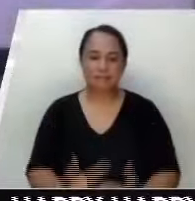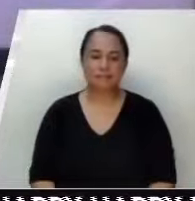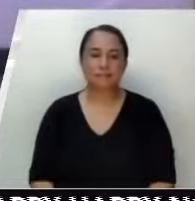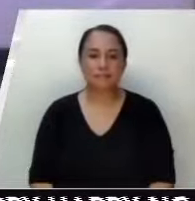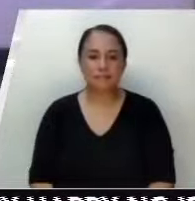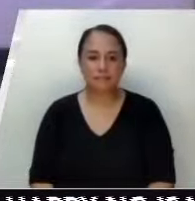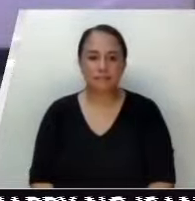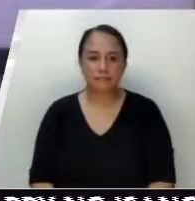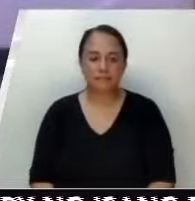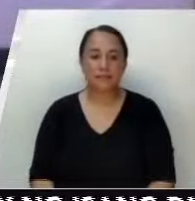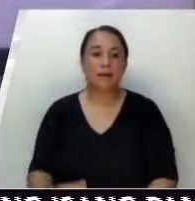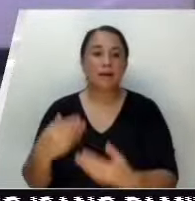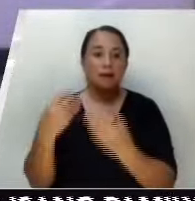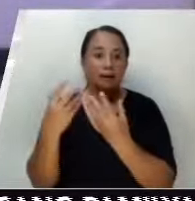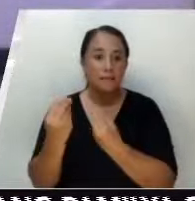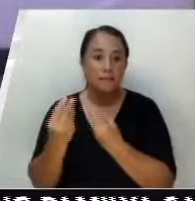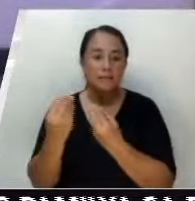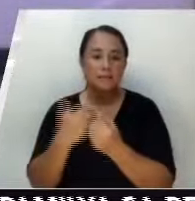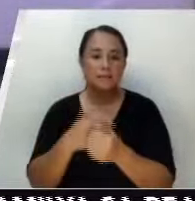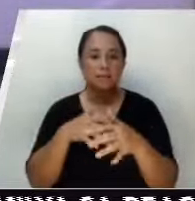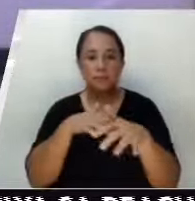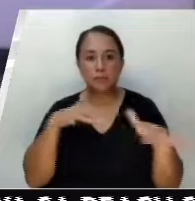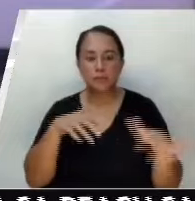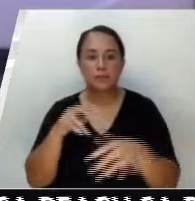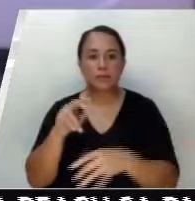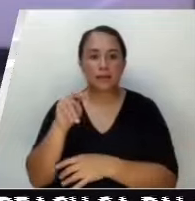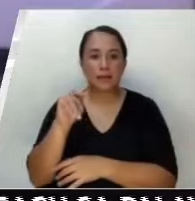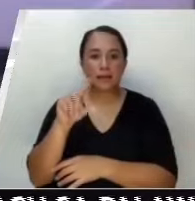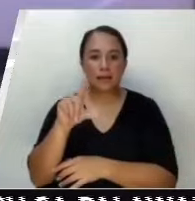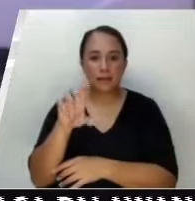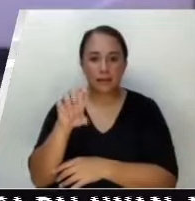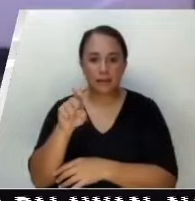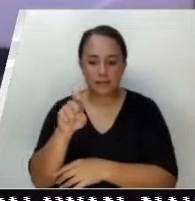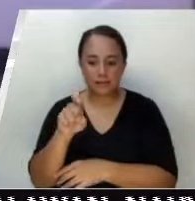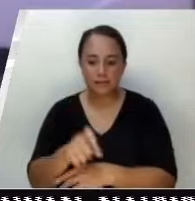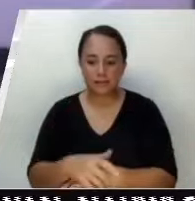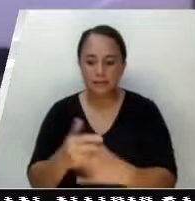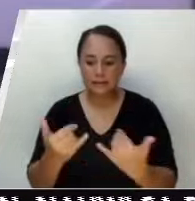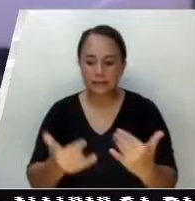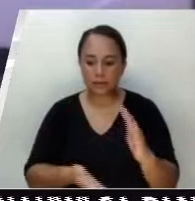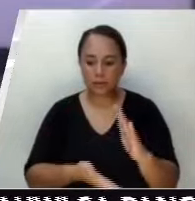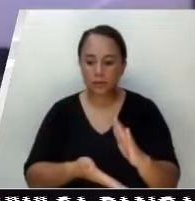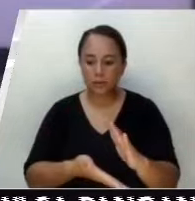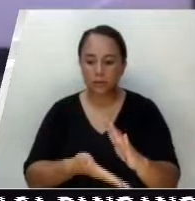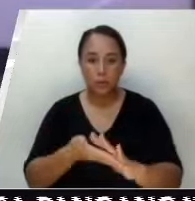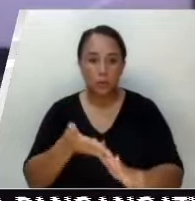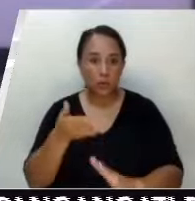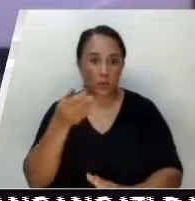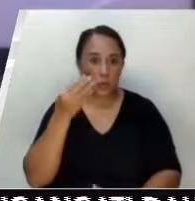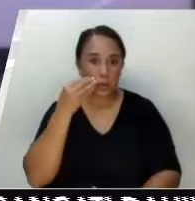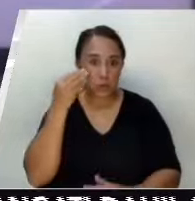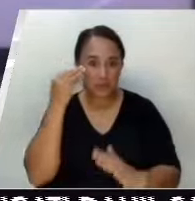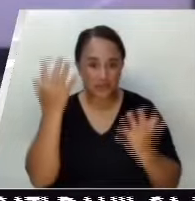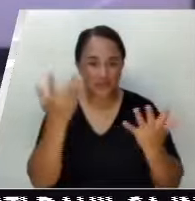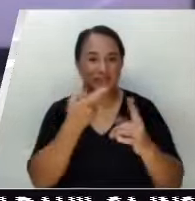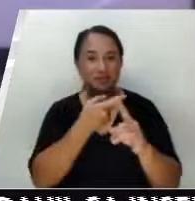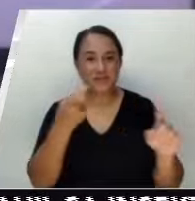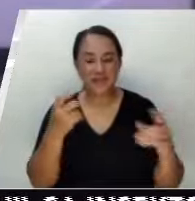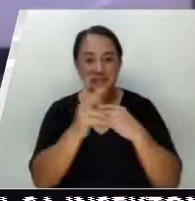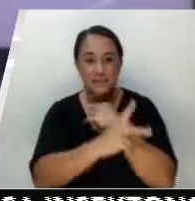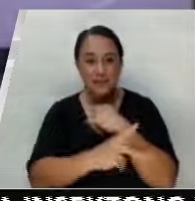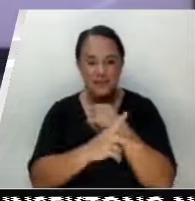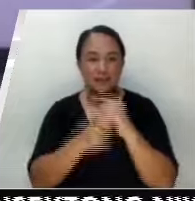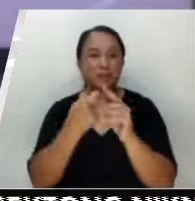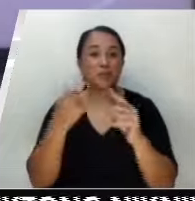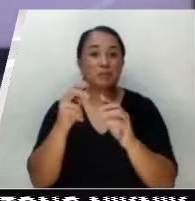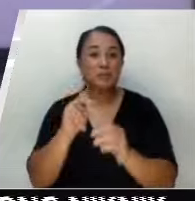Update tayo sa traffic sa North Luzon Expressway. Ngayon pa uwi na mula sa bakasyon sa Semana Santa mga galing naman sa Norte. At nakatutok